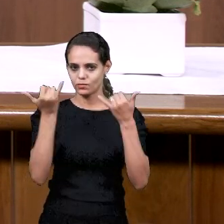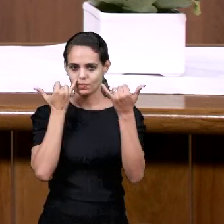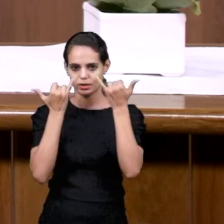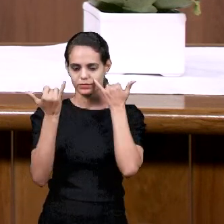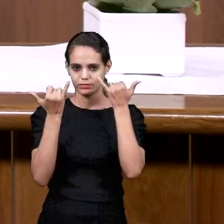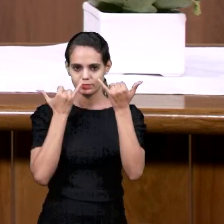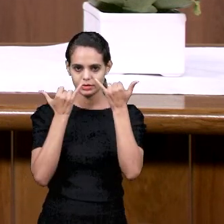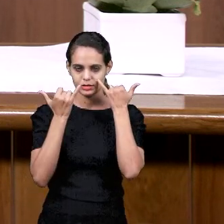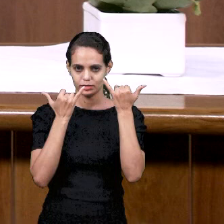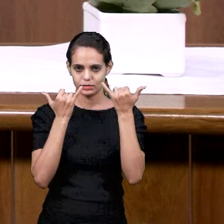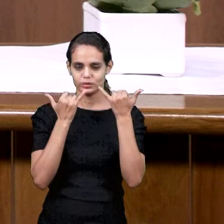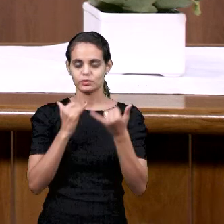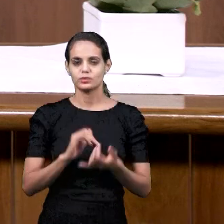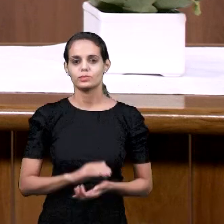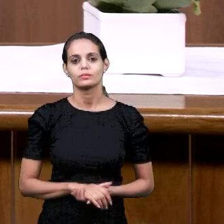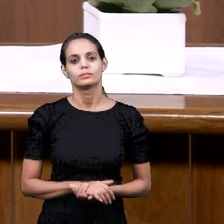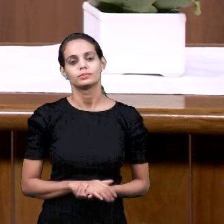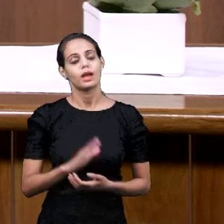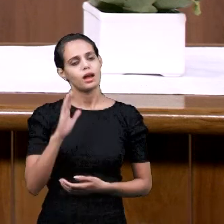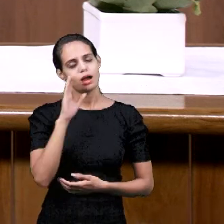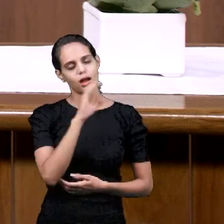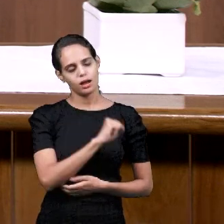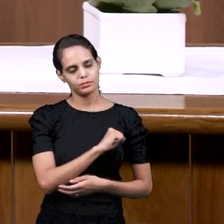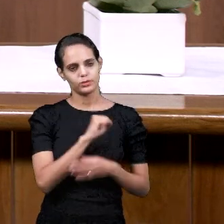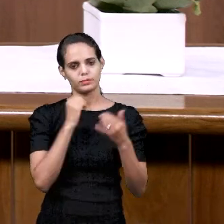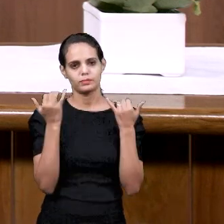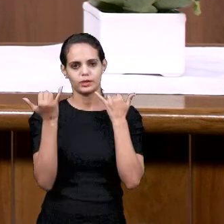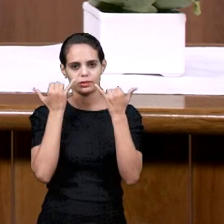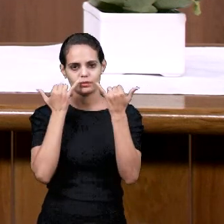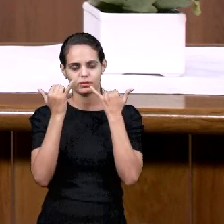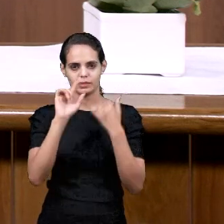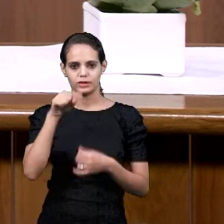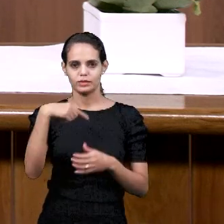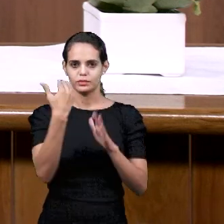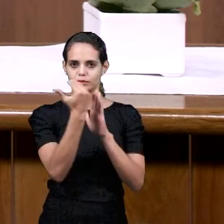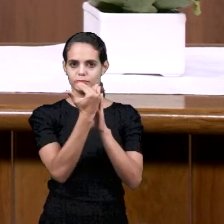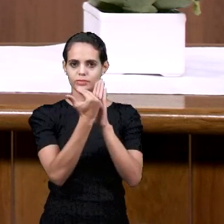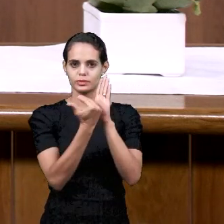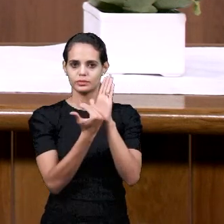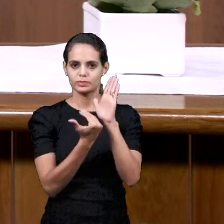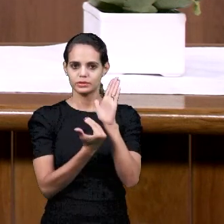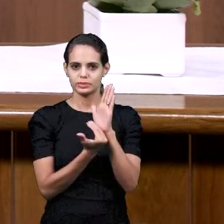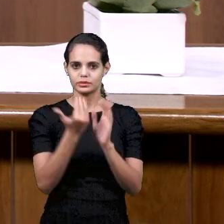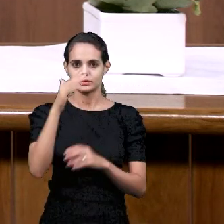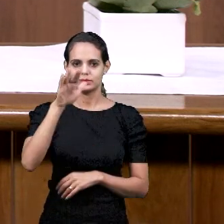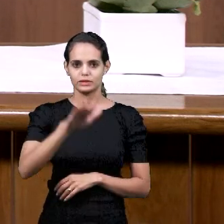communication, on va passer à la programmation pour cet après-midi. Revenons au pasteur Jodeti.